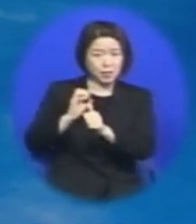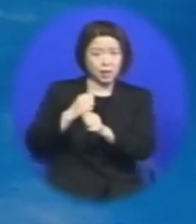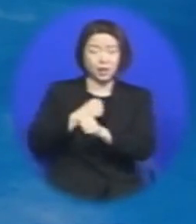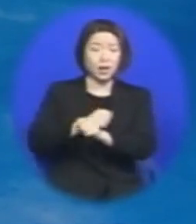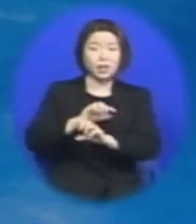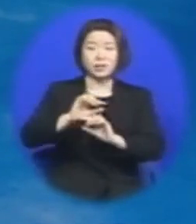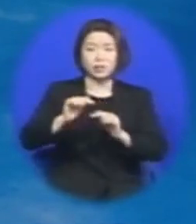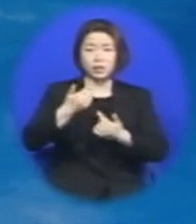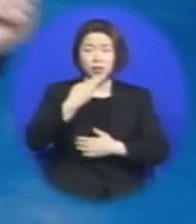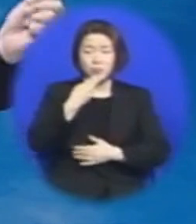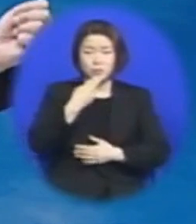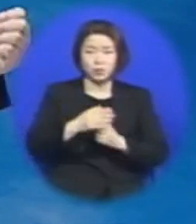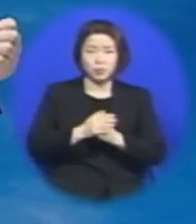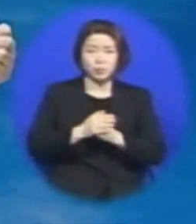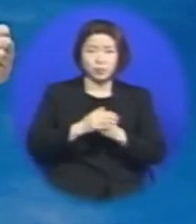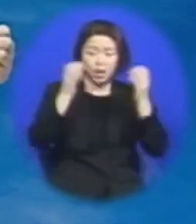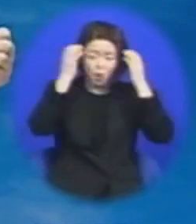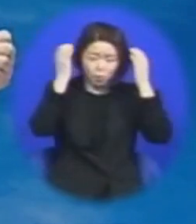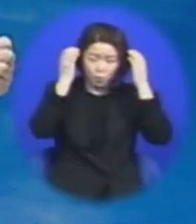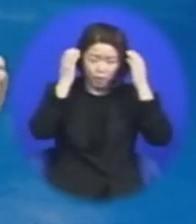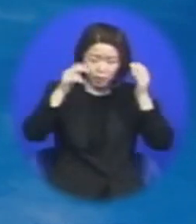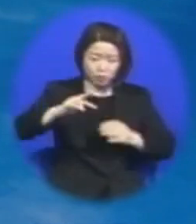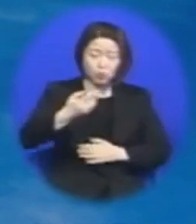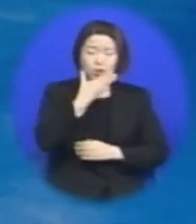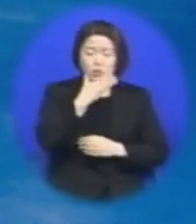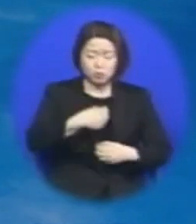없어요 고난도 축복이라고